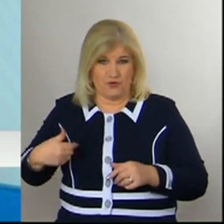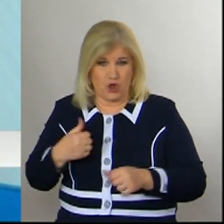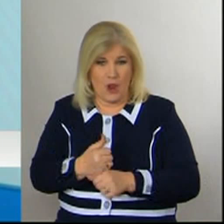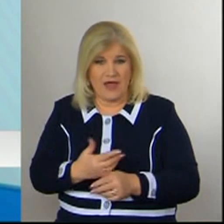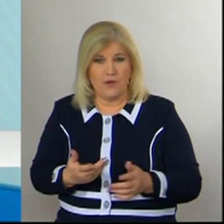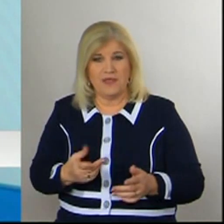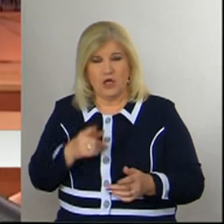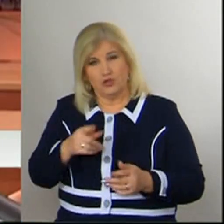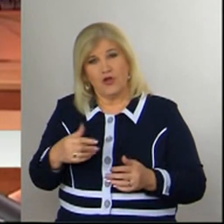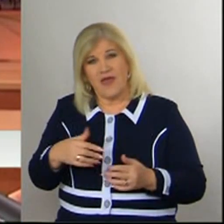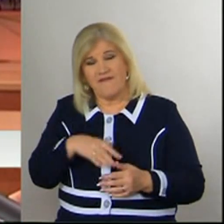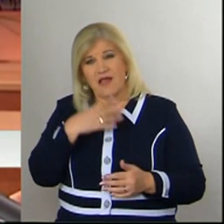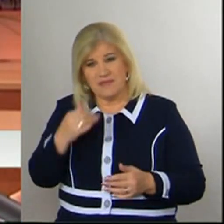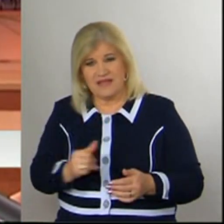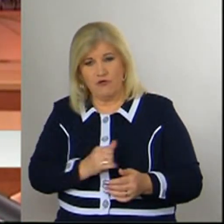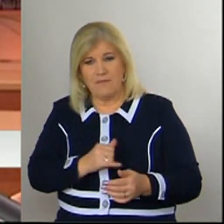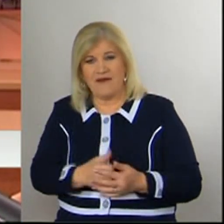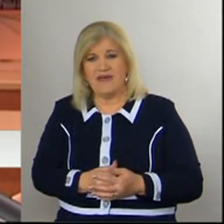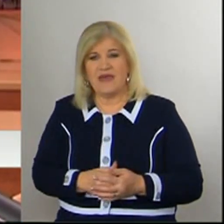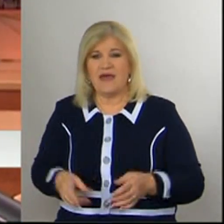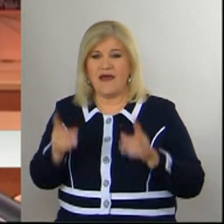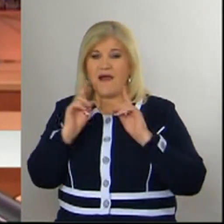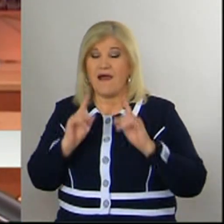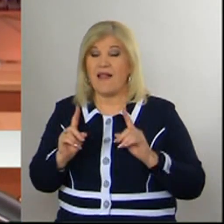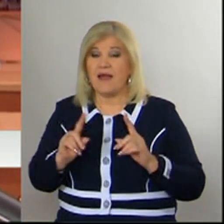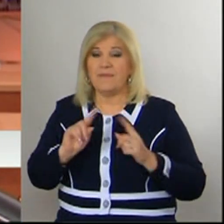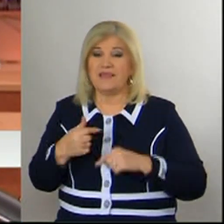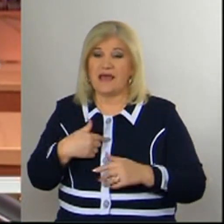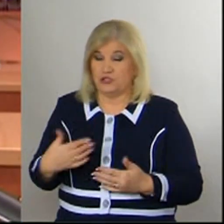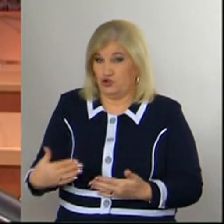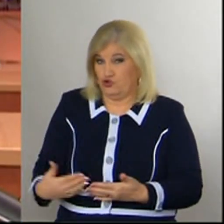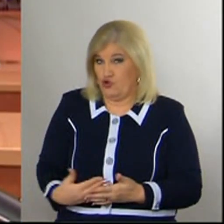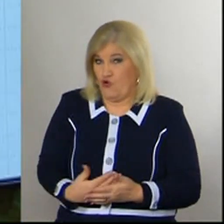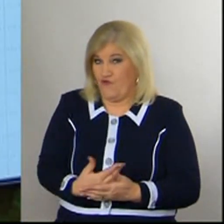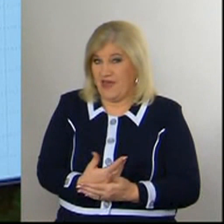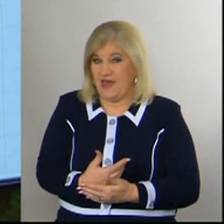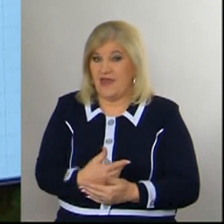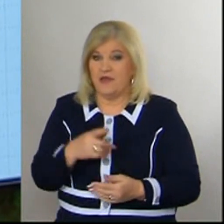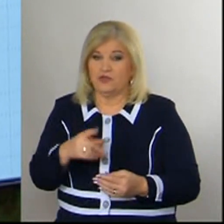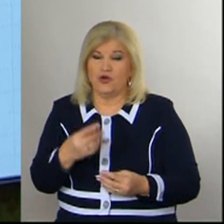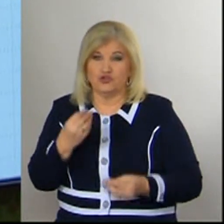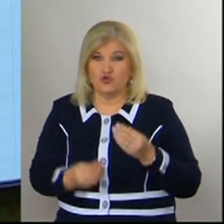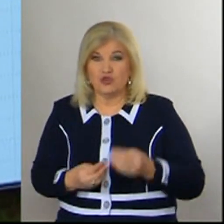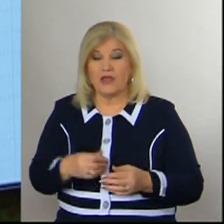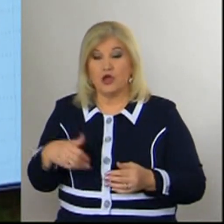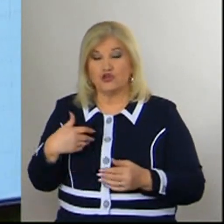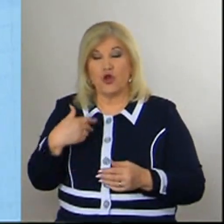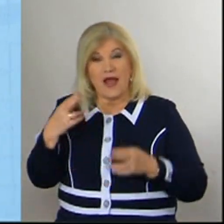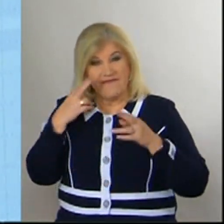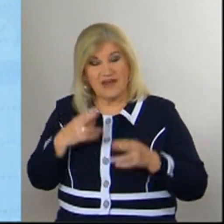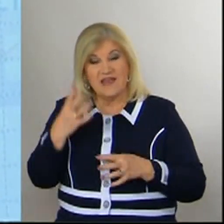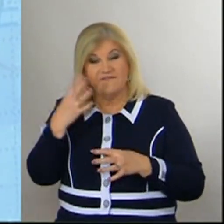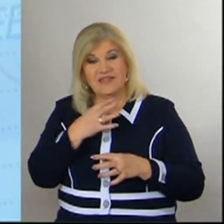Určite to je pre nás veľmi zaujímavé, ale takisto je pre nás zaujímavé aj fyzicky to zapájať. Škola dúfa, že vynález rozšíri jej